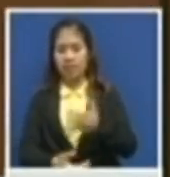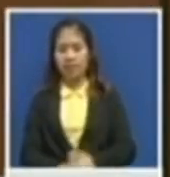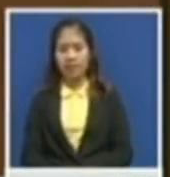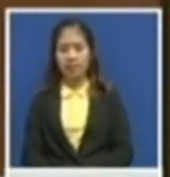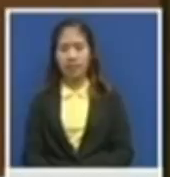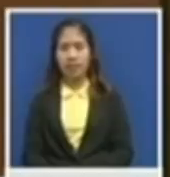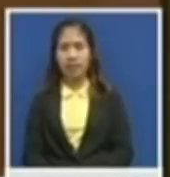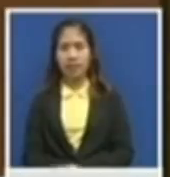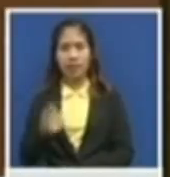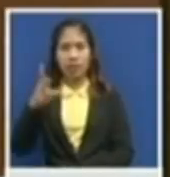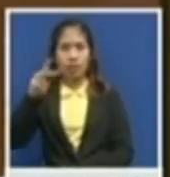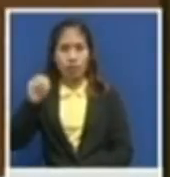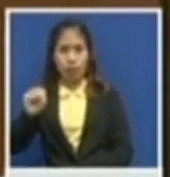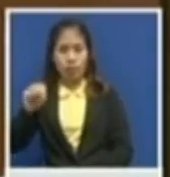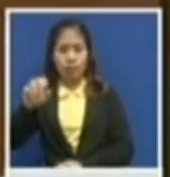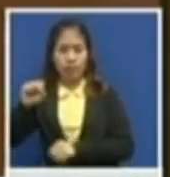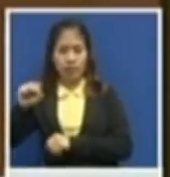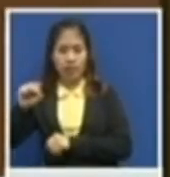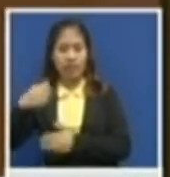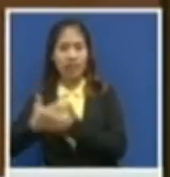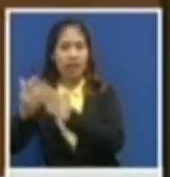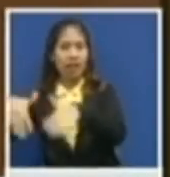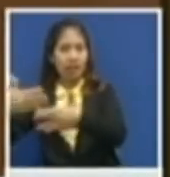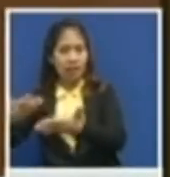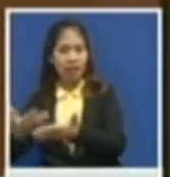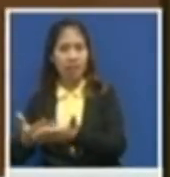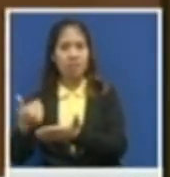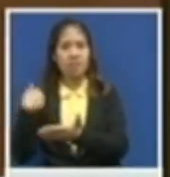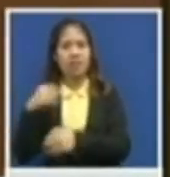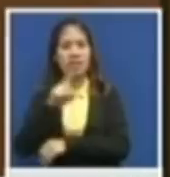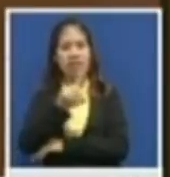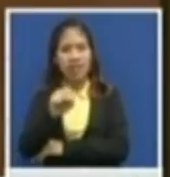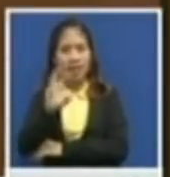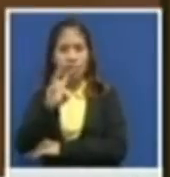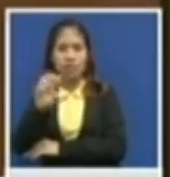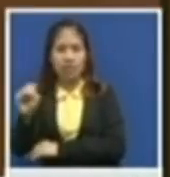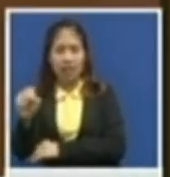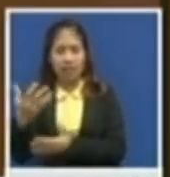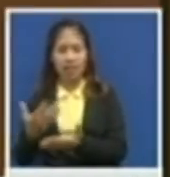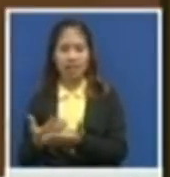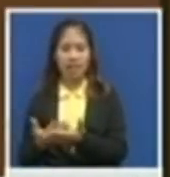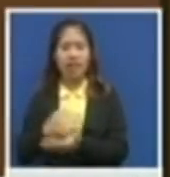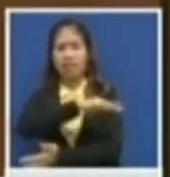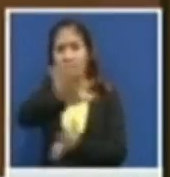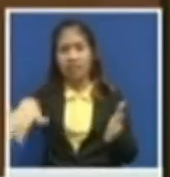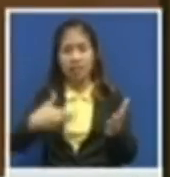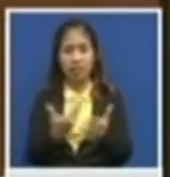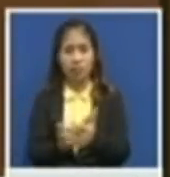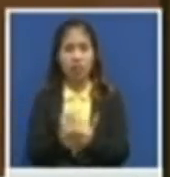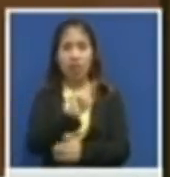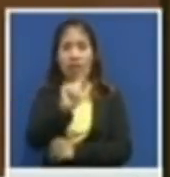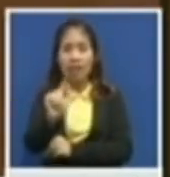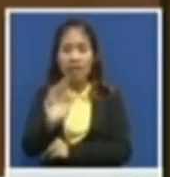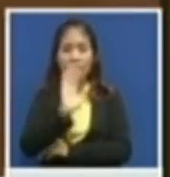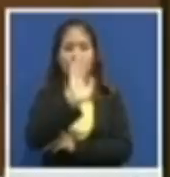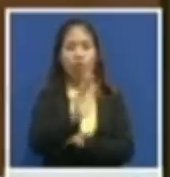กรมสรรพสูงกรได้มา100,000นะสามพันได้มา600,000รายได้หนึ่งมูลค่าเพิ่มทั้งหมดเนี่ยอะไรที่เป็น